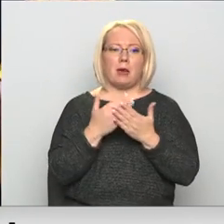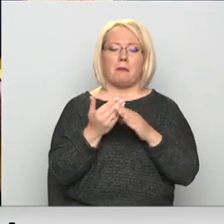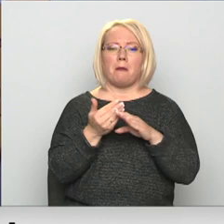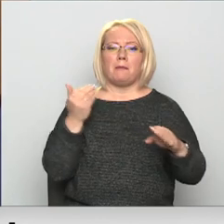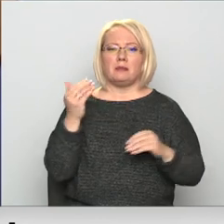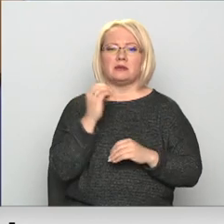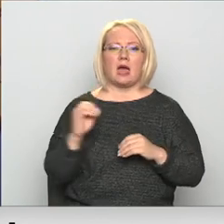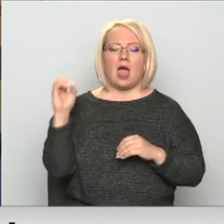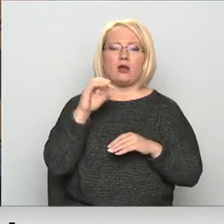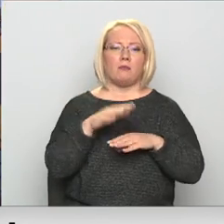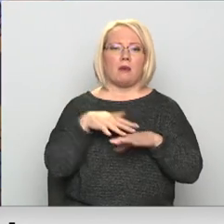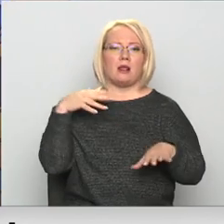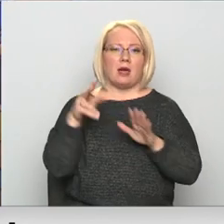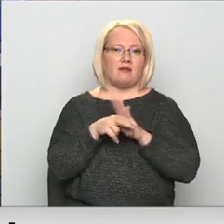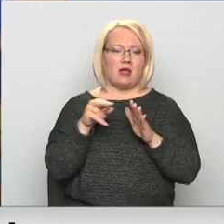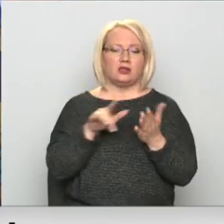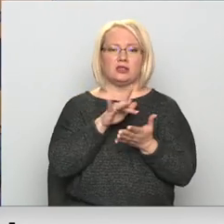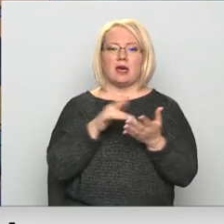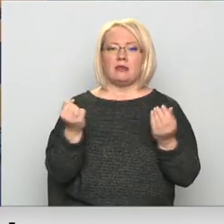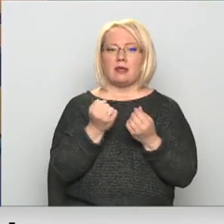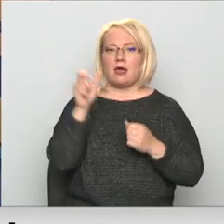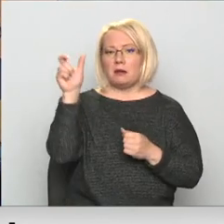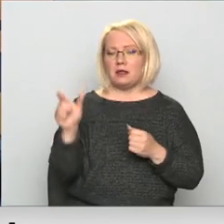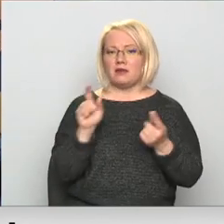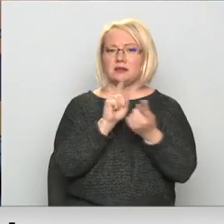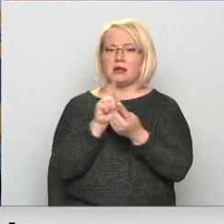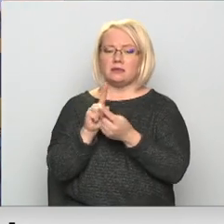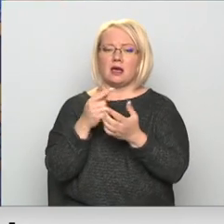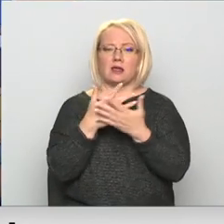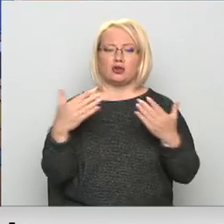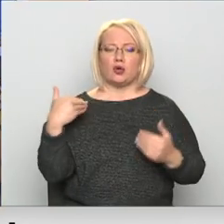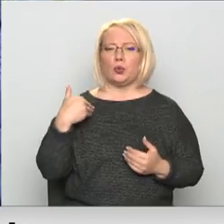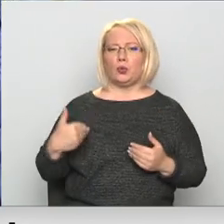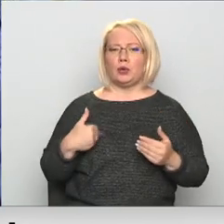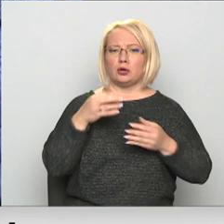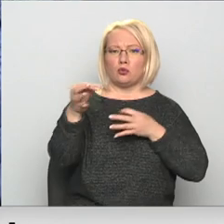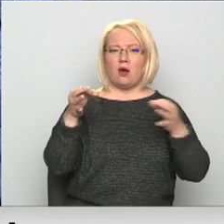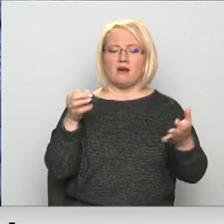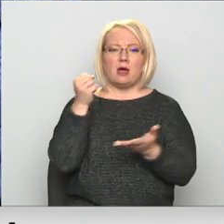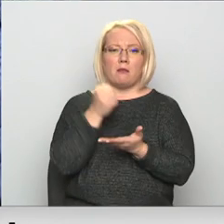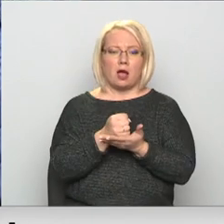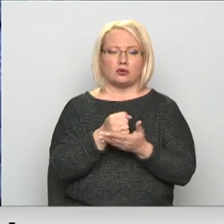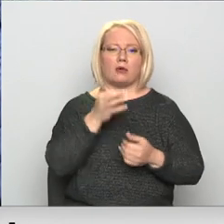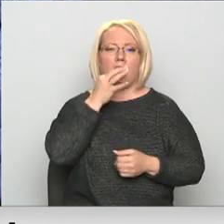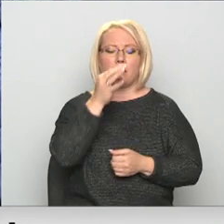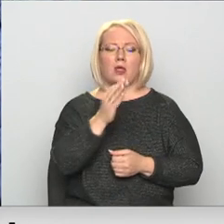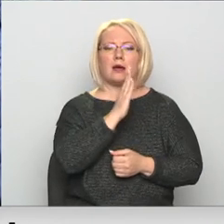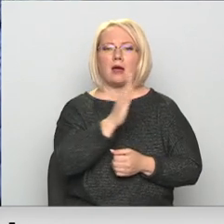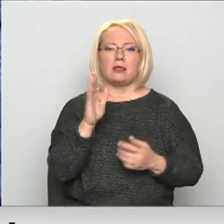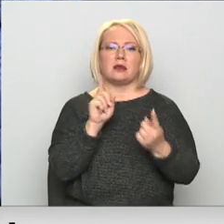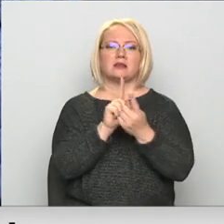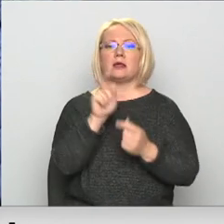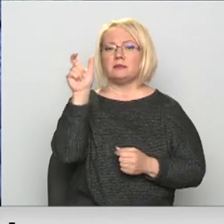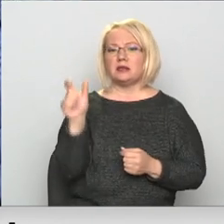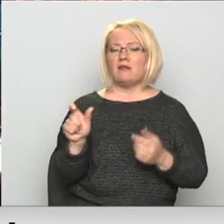Eiropas parlamenta vēlēšanām centra darbinieces varēja sastapt dažādos Kuldīgas novada pagastos, kur viņas atbildēja uz katra sastaptā